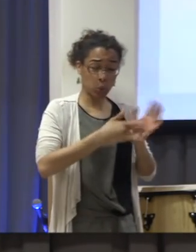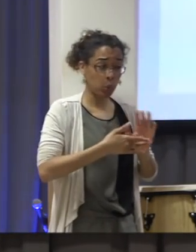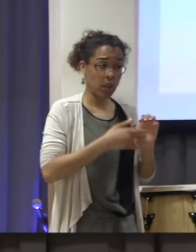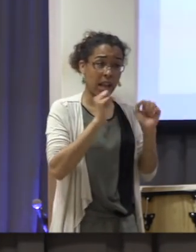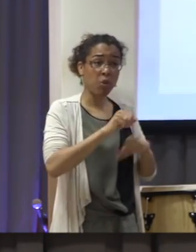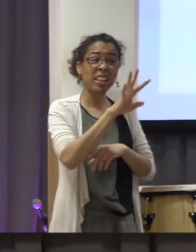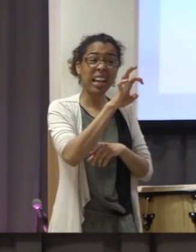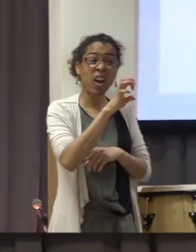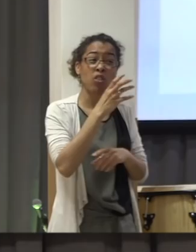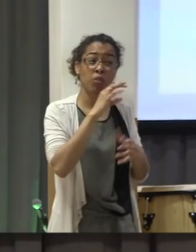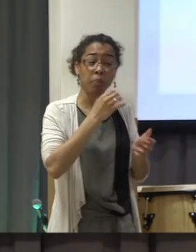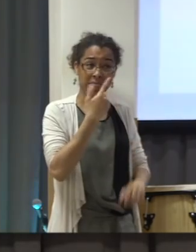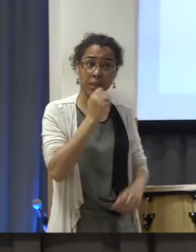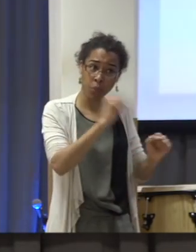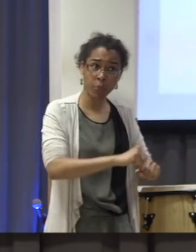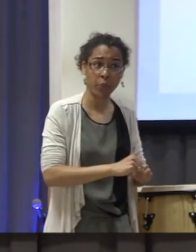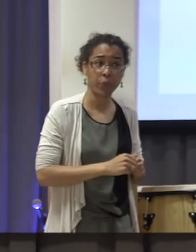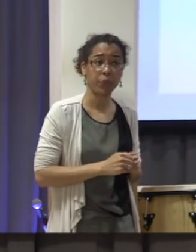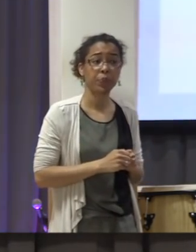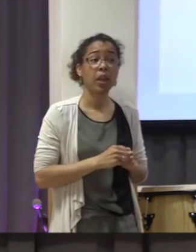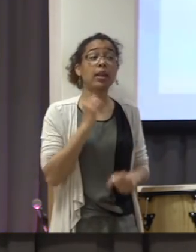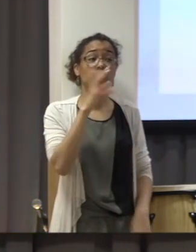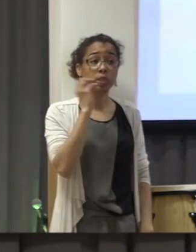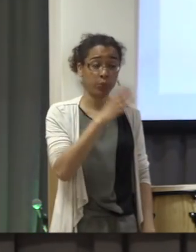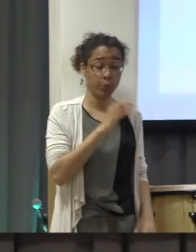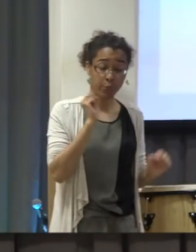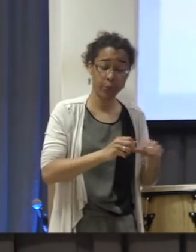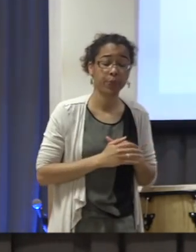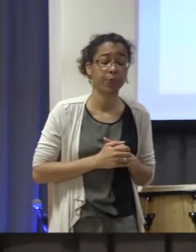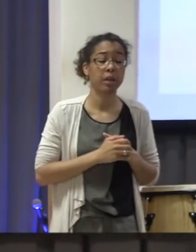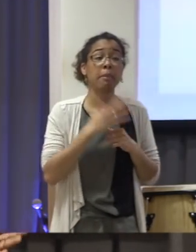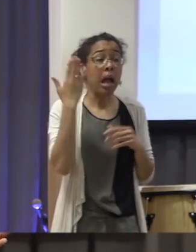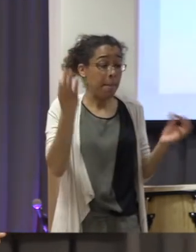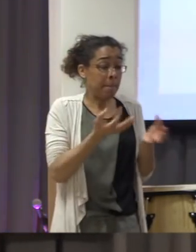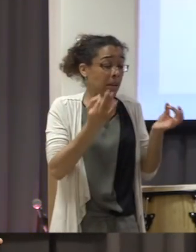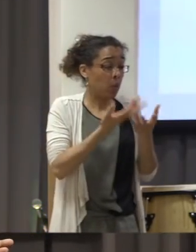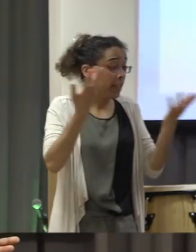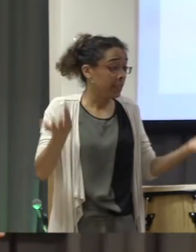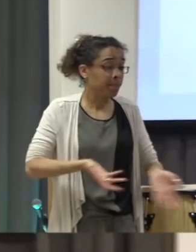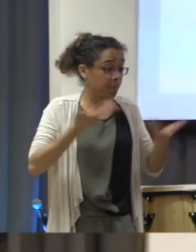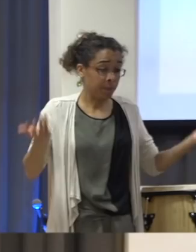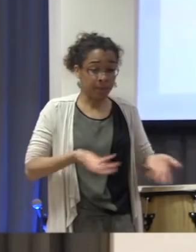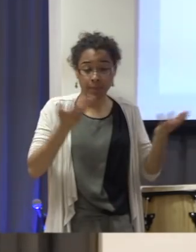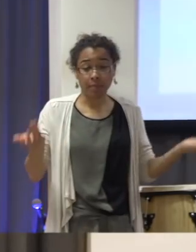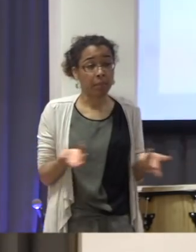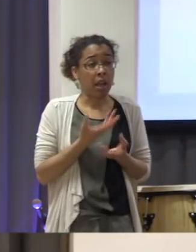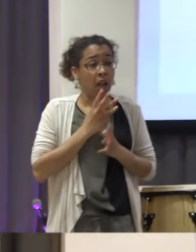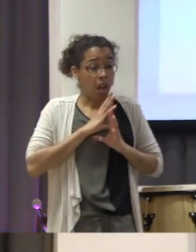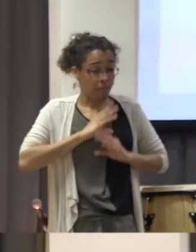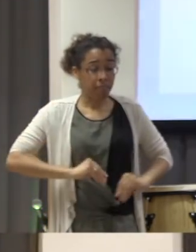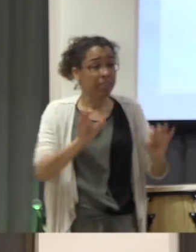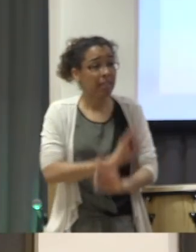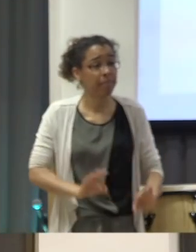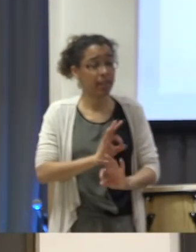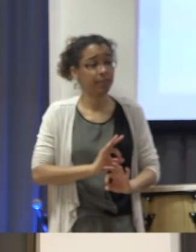moins 40 médicaments. Comprimés, pardon. Mais parfois, il n'y a pas de soulagement. J'ai